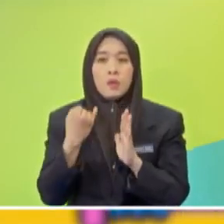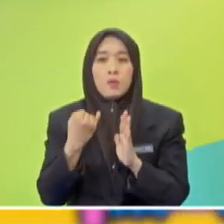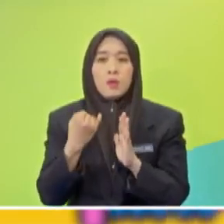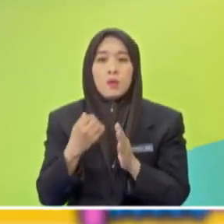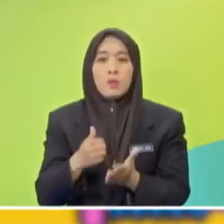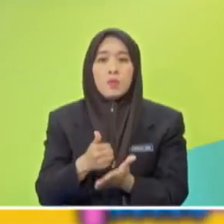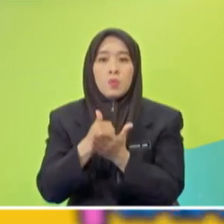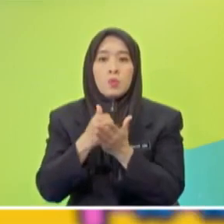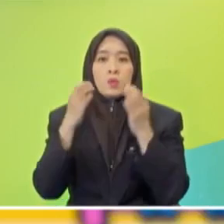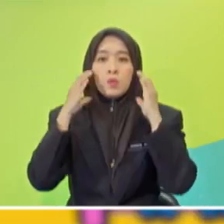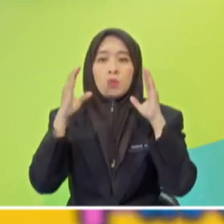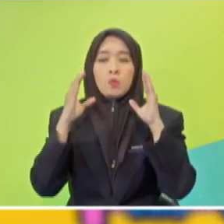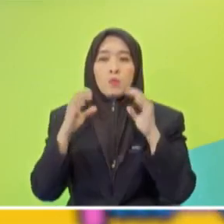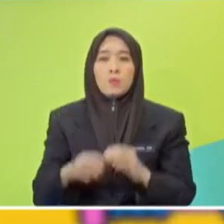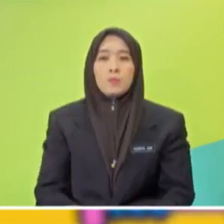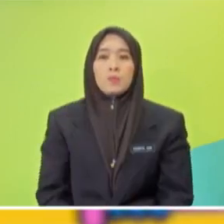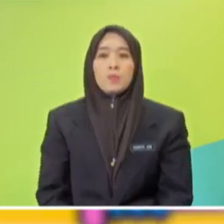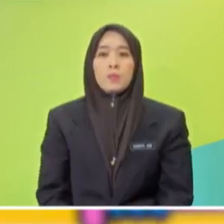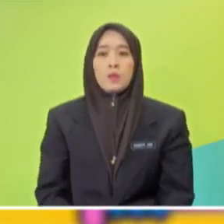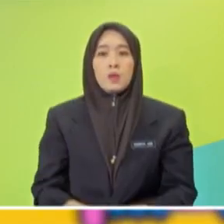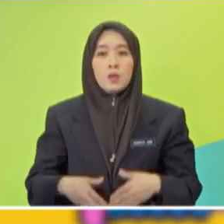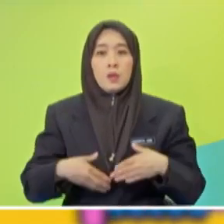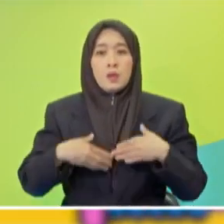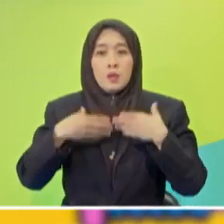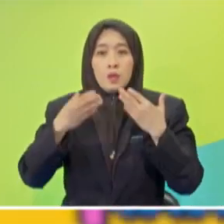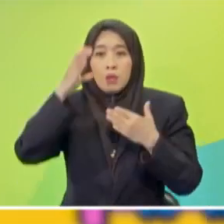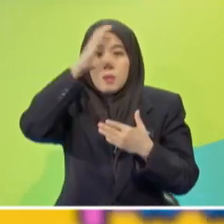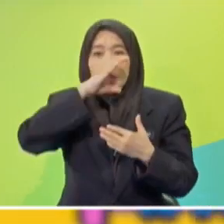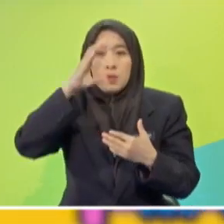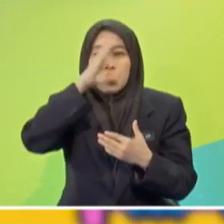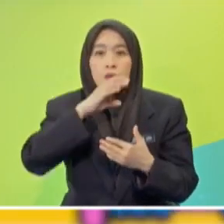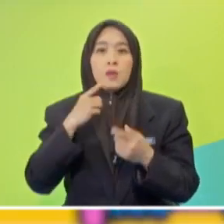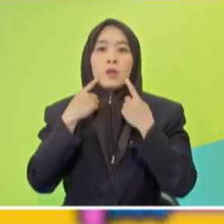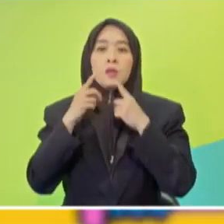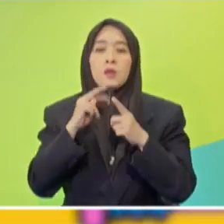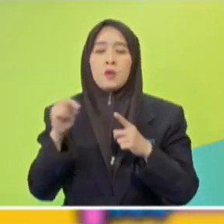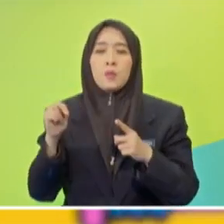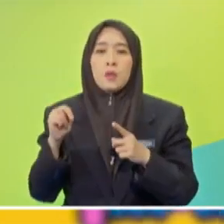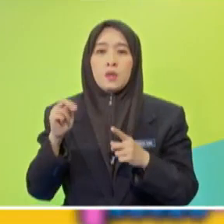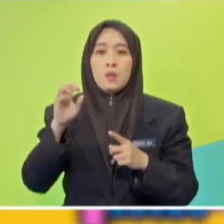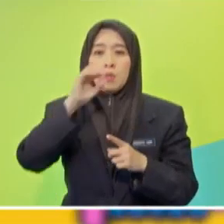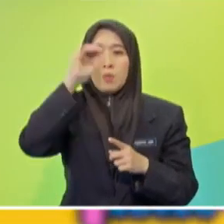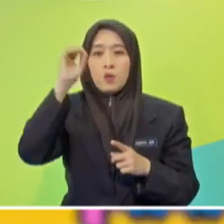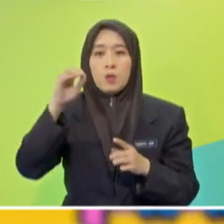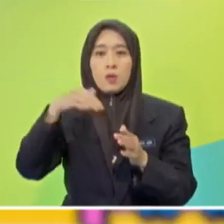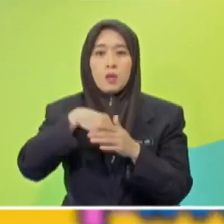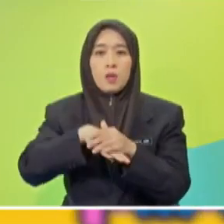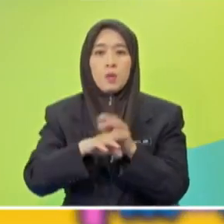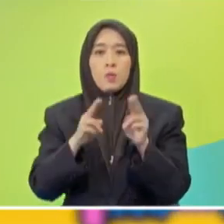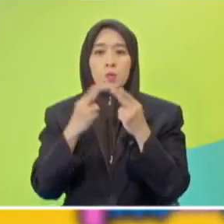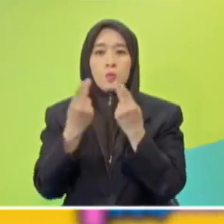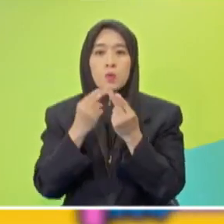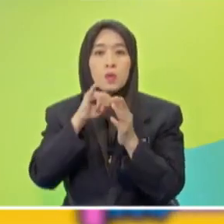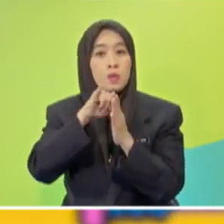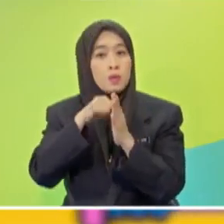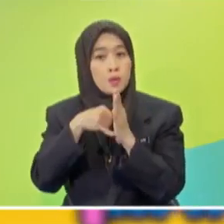bantu Ci Ibu macam mana ndak selesaikan untuk dapatkan jawaban dalam pembunuhan Yuni jam silakan dan